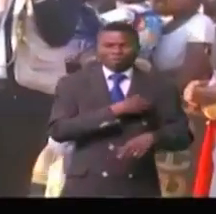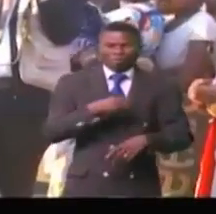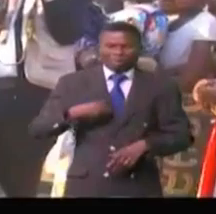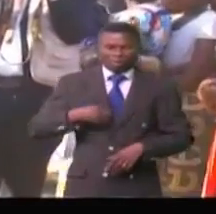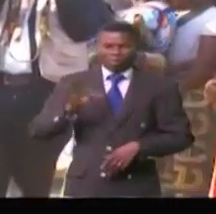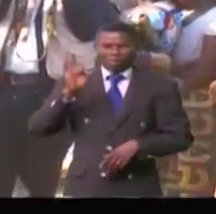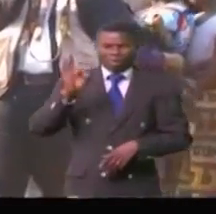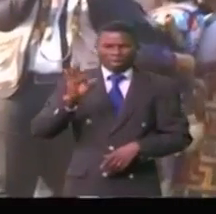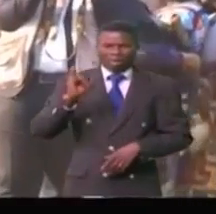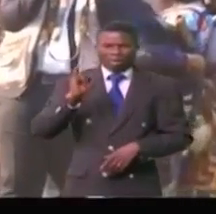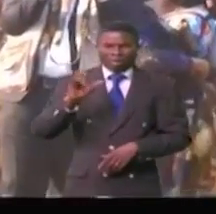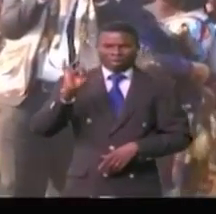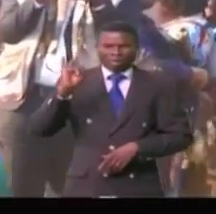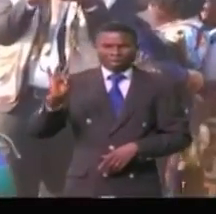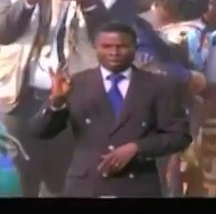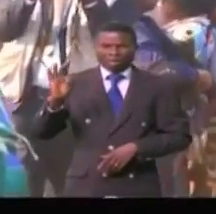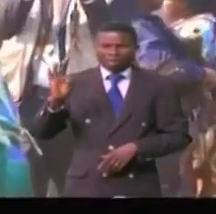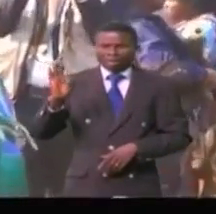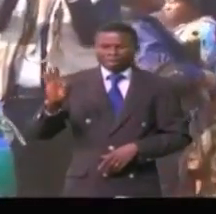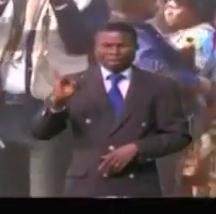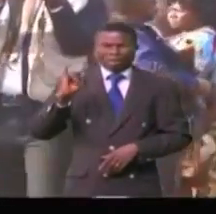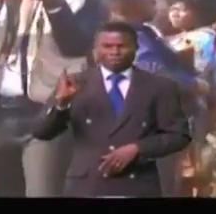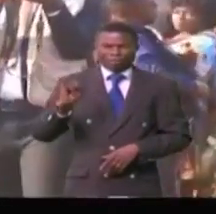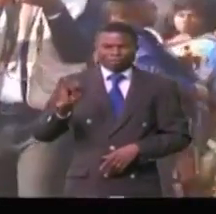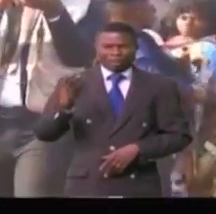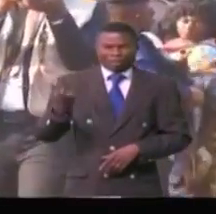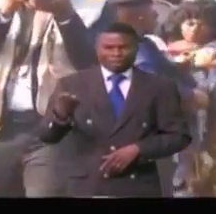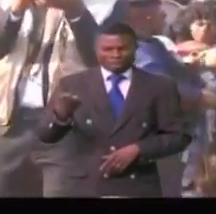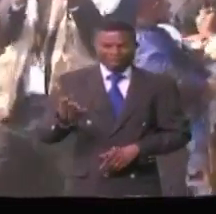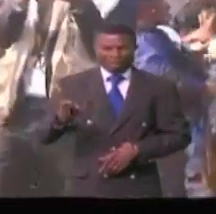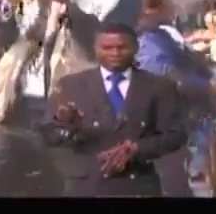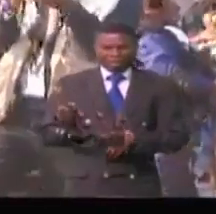gouverneur intérimaire Fifi Masuka Saini.